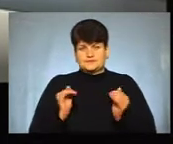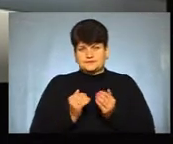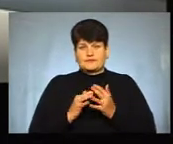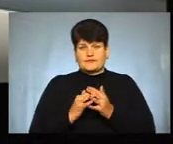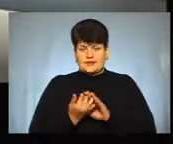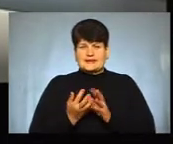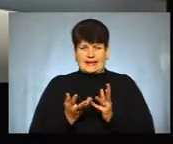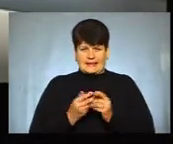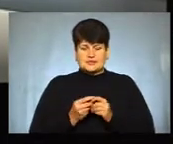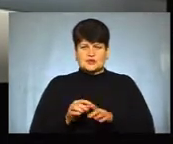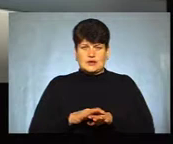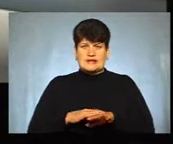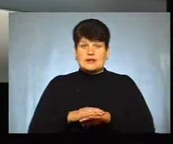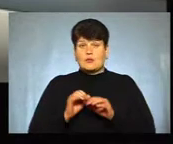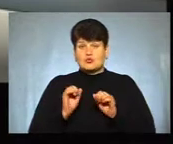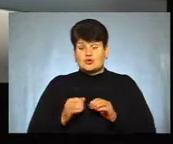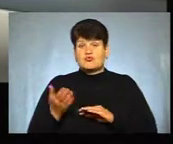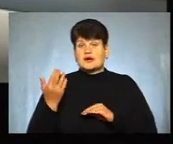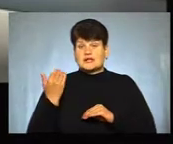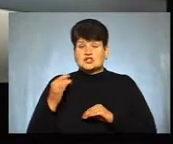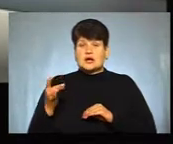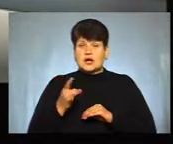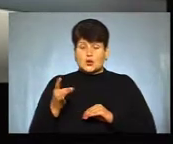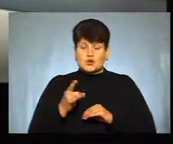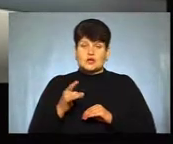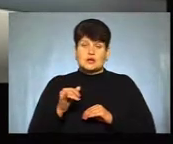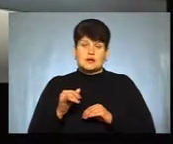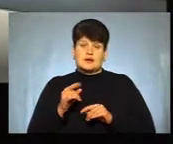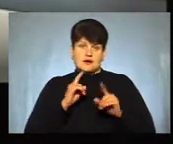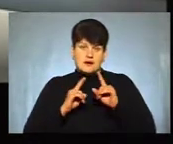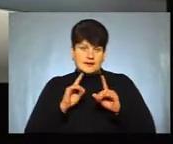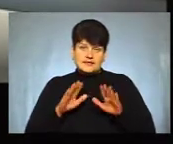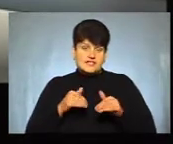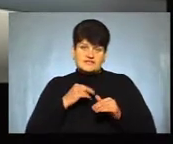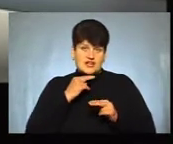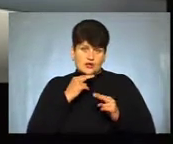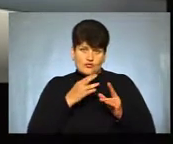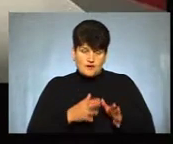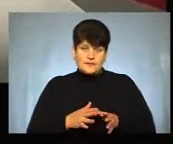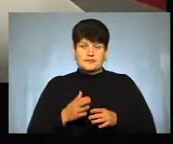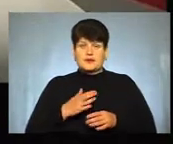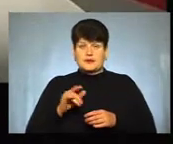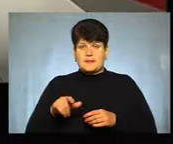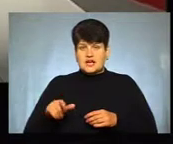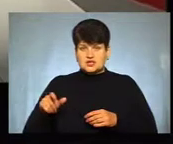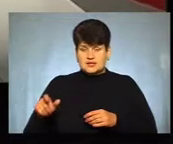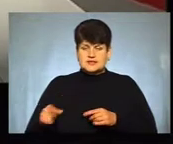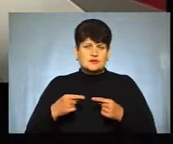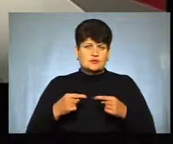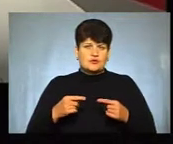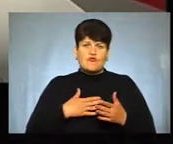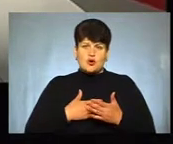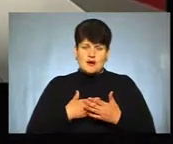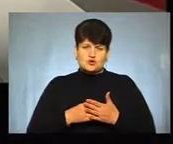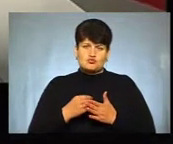кількістю населення, тому, можливо, раніше районні ради їхні не звертали настільки активну увагу. Все ж таки мешканці, завдяки громадському